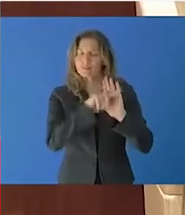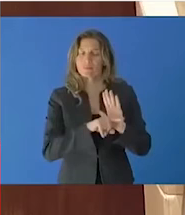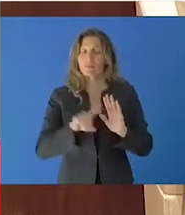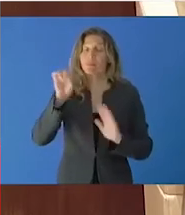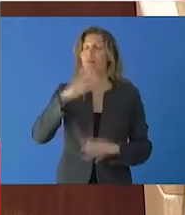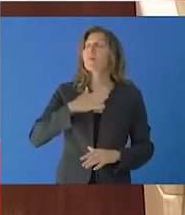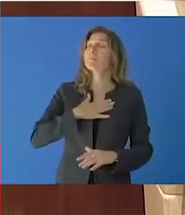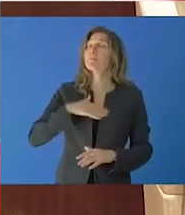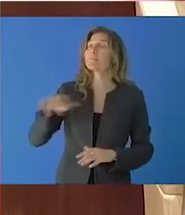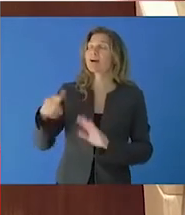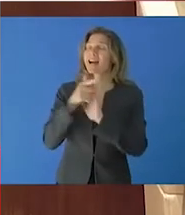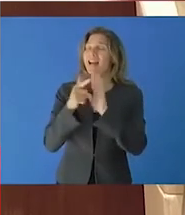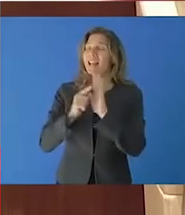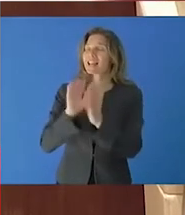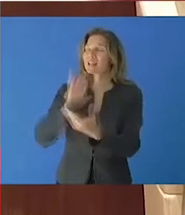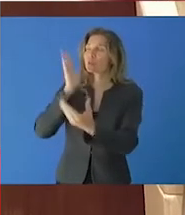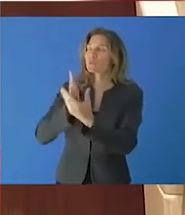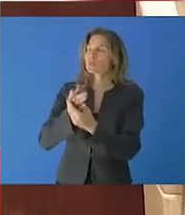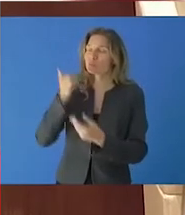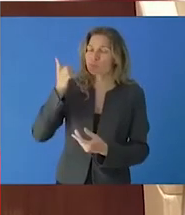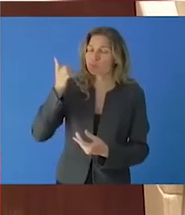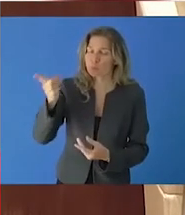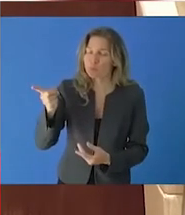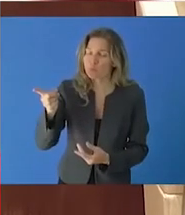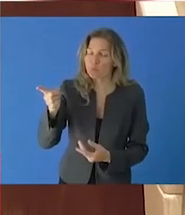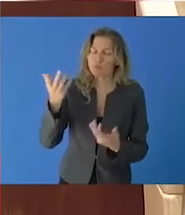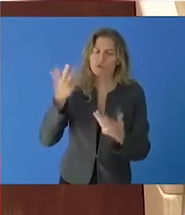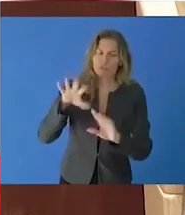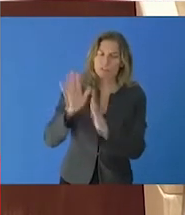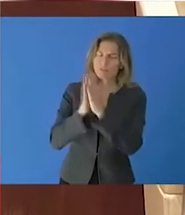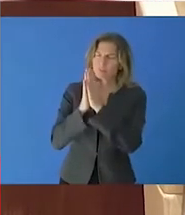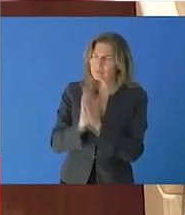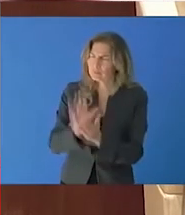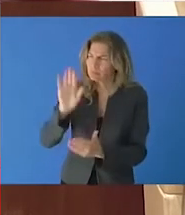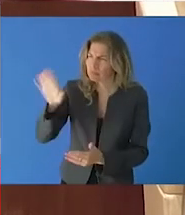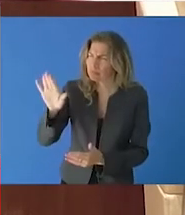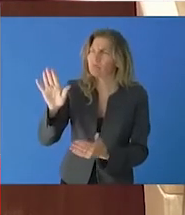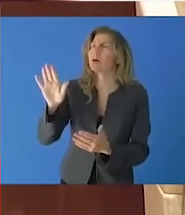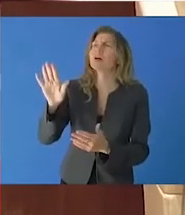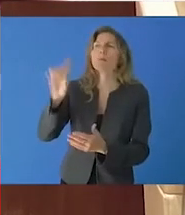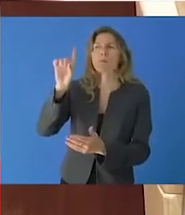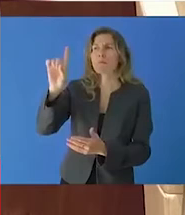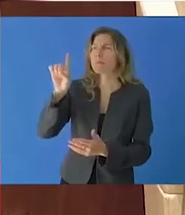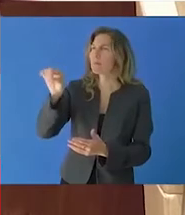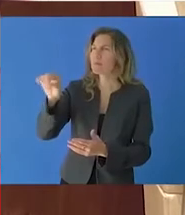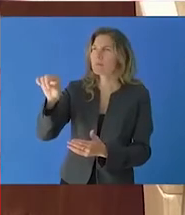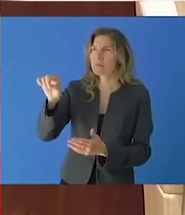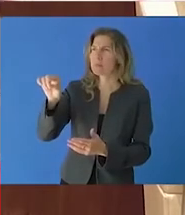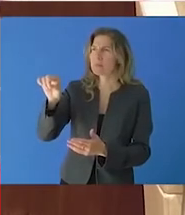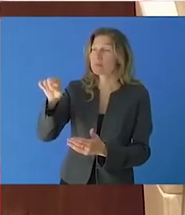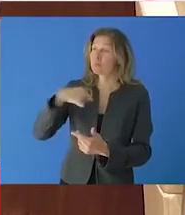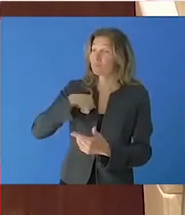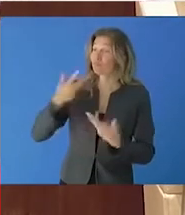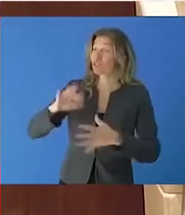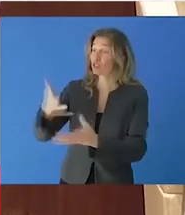de paix et les initiatives de réconciliation est la reconnaissance constitutionnelle monsieur le président puisque c'est la première fois